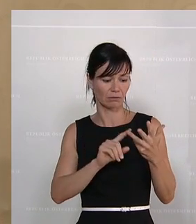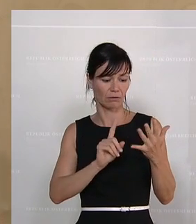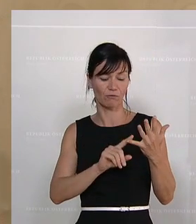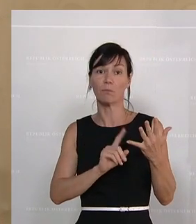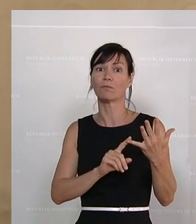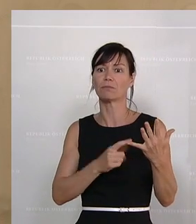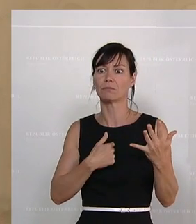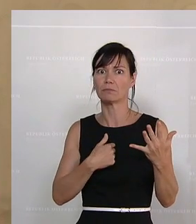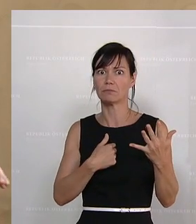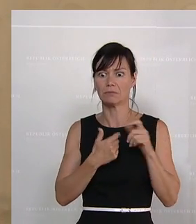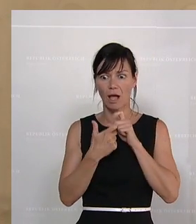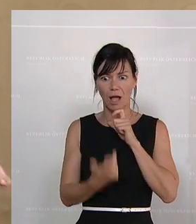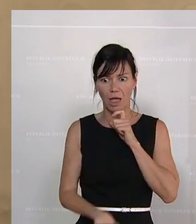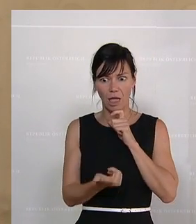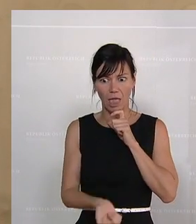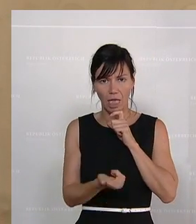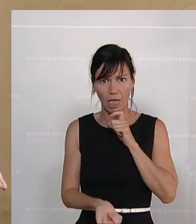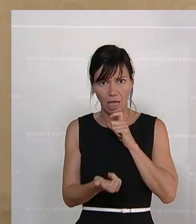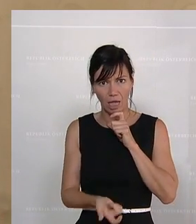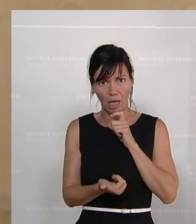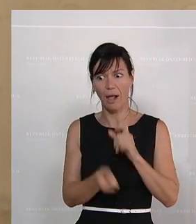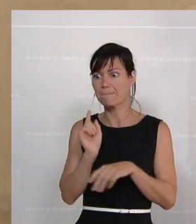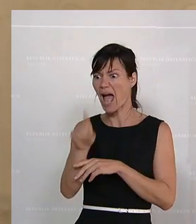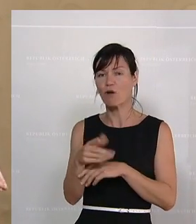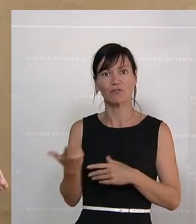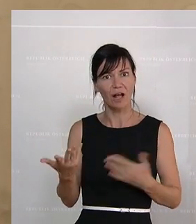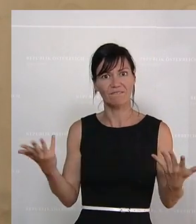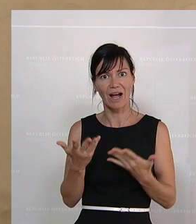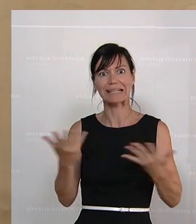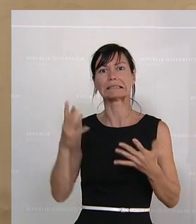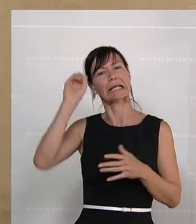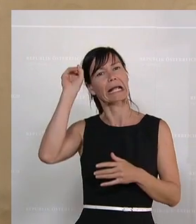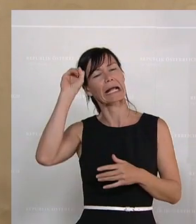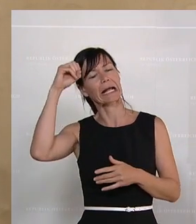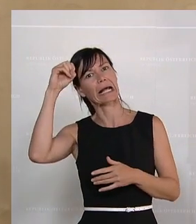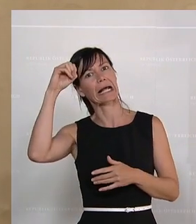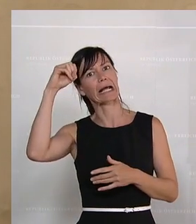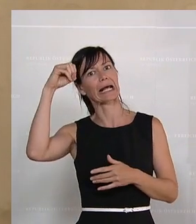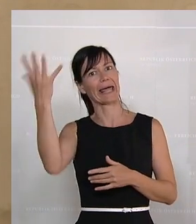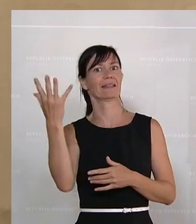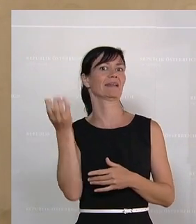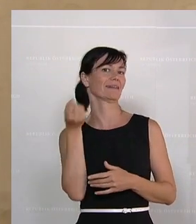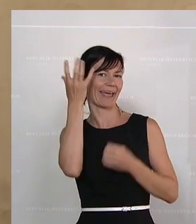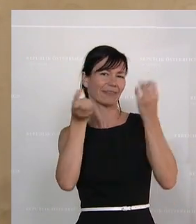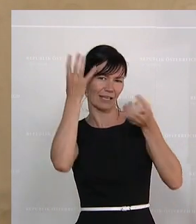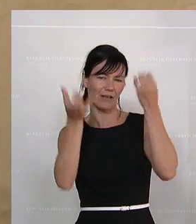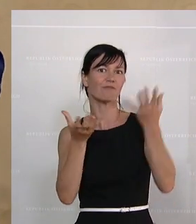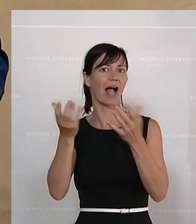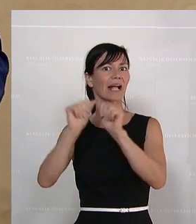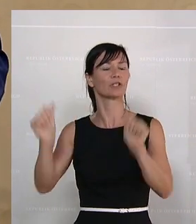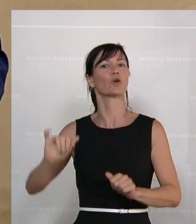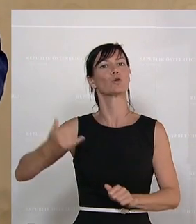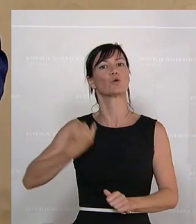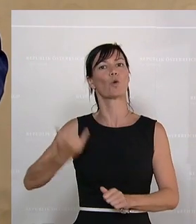5 und man entdeckt eine beauftragung der kreativagentur jung von matt für eine